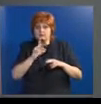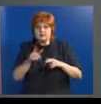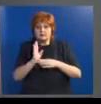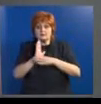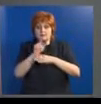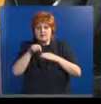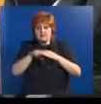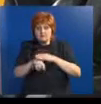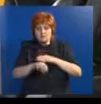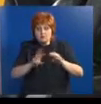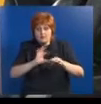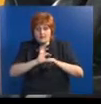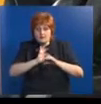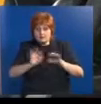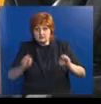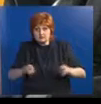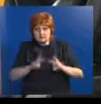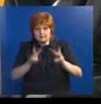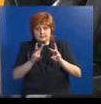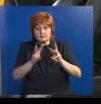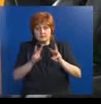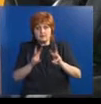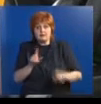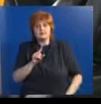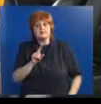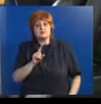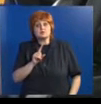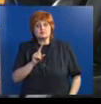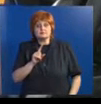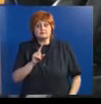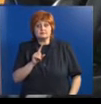вниз, чтобы не поджигал сухую траву. Это чтобы